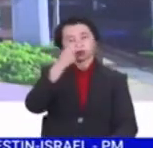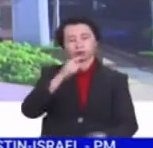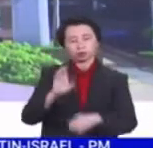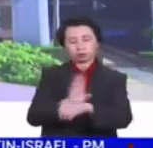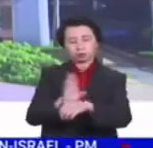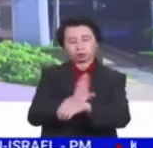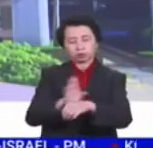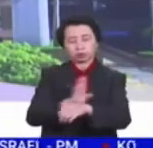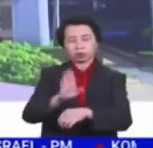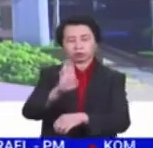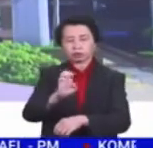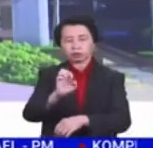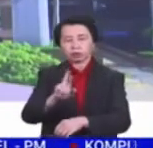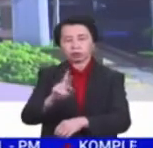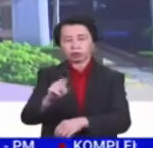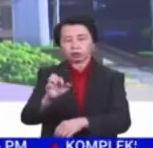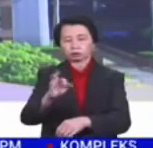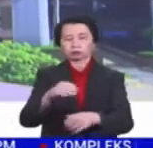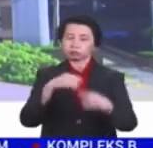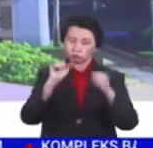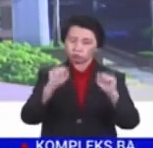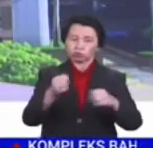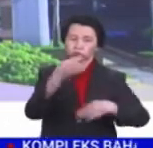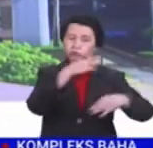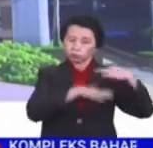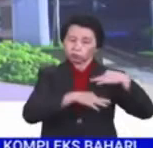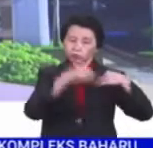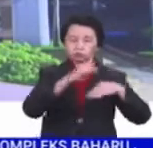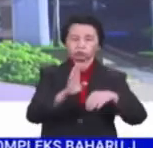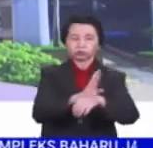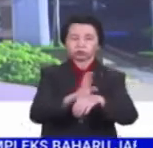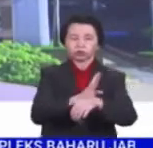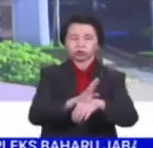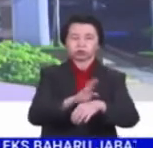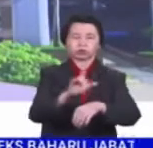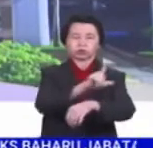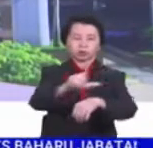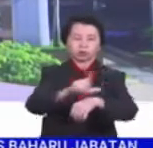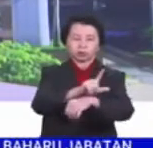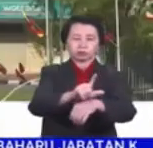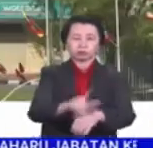perdagangan baterai berupaya memberi manfaat kepada penyataan tempatan